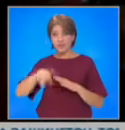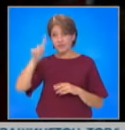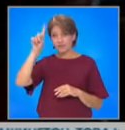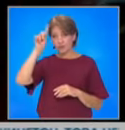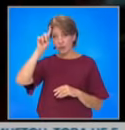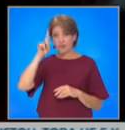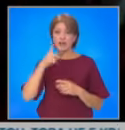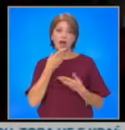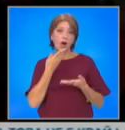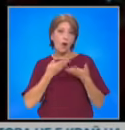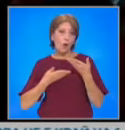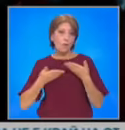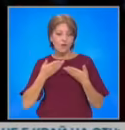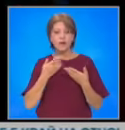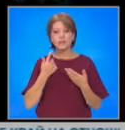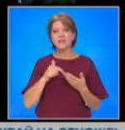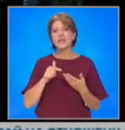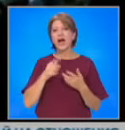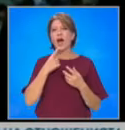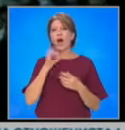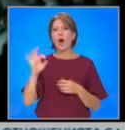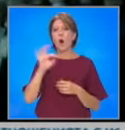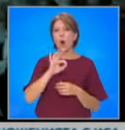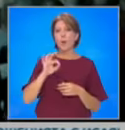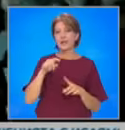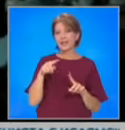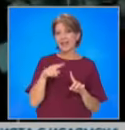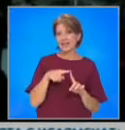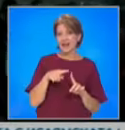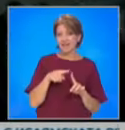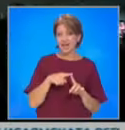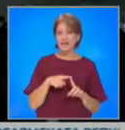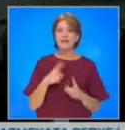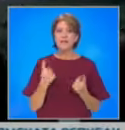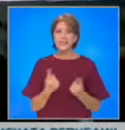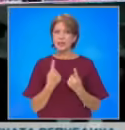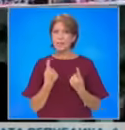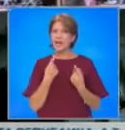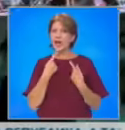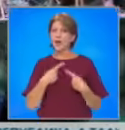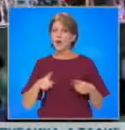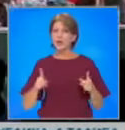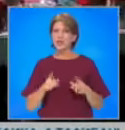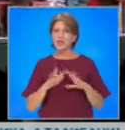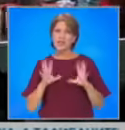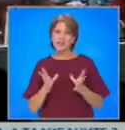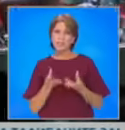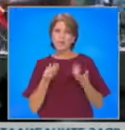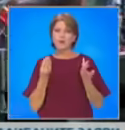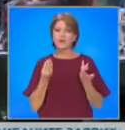за дуета на Жермон и Виолета от операта Травиата. Самият концерт започва с увертюра